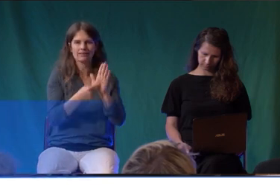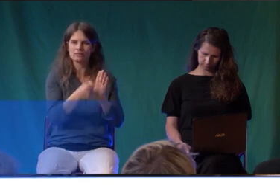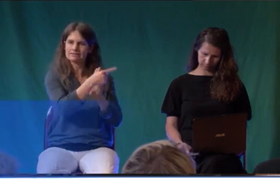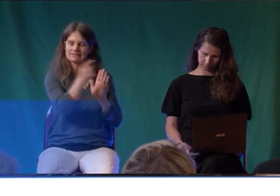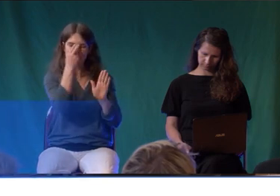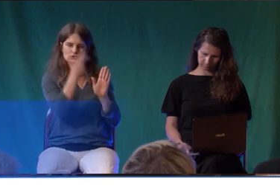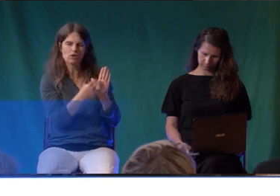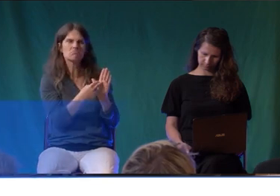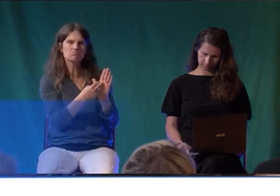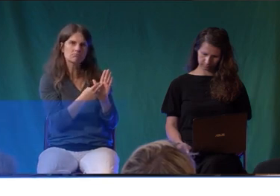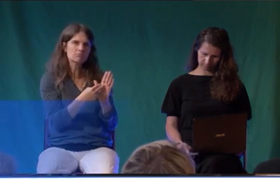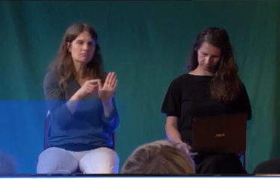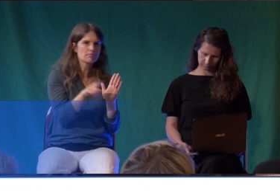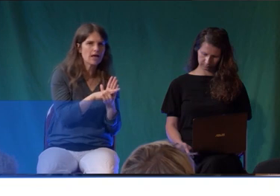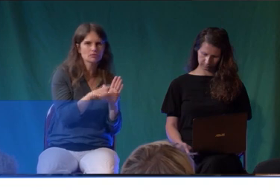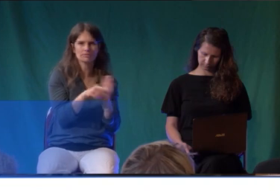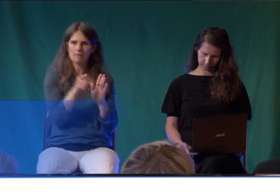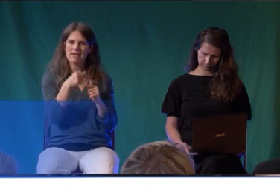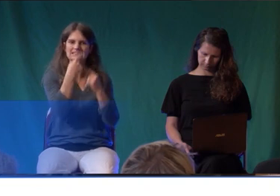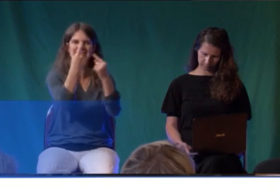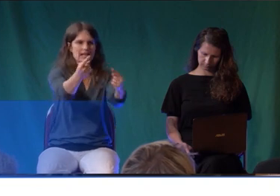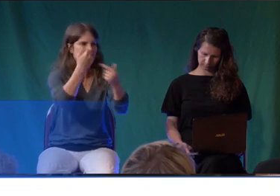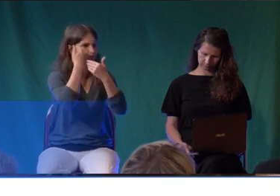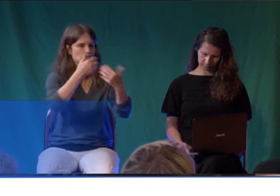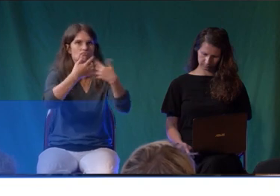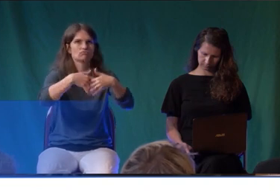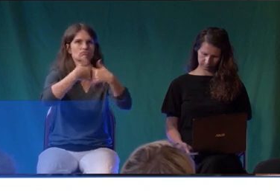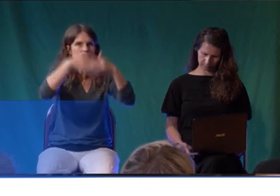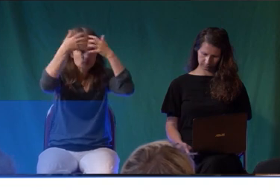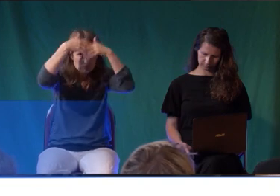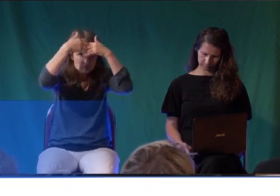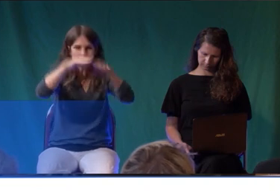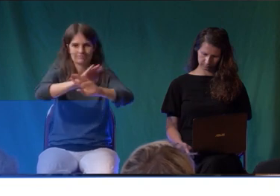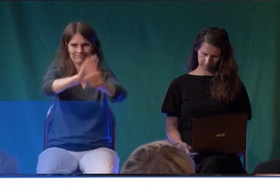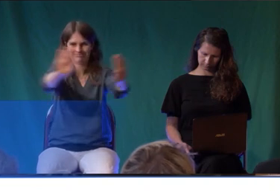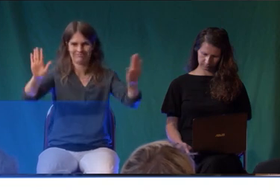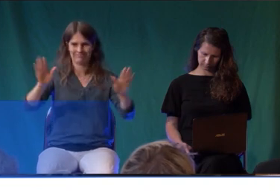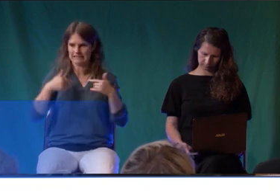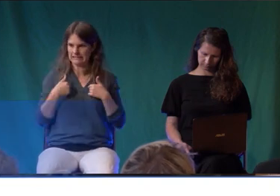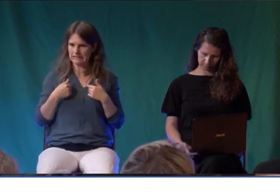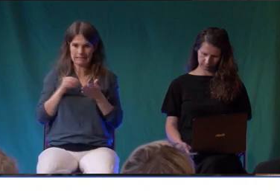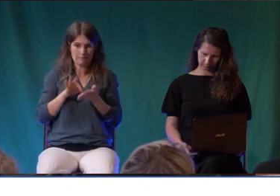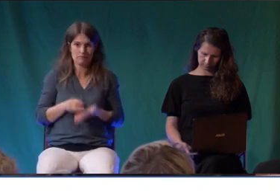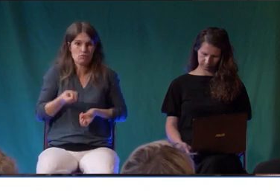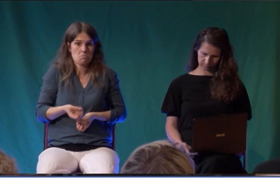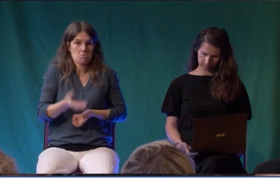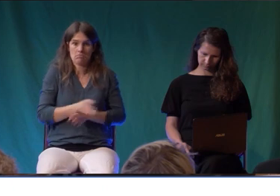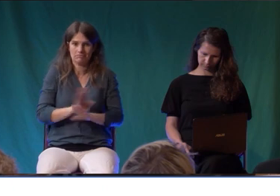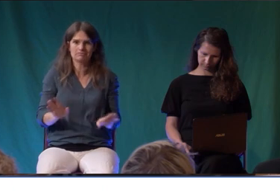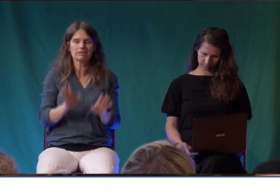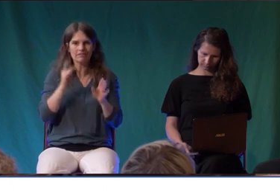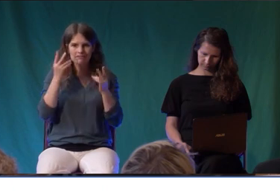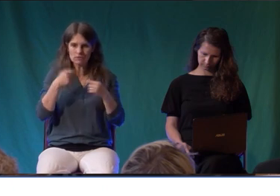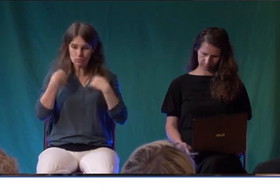Kinder denken was die Eltern denken was Fachkräfte erlebt haben und das soll eigentlich Fachkräfte dazu bringen